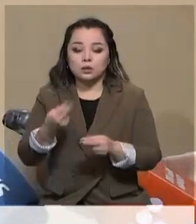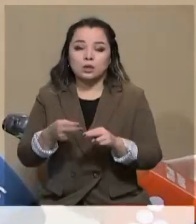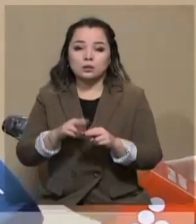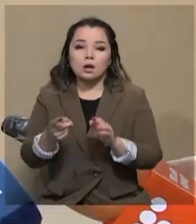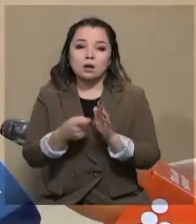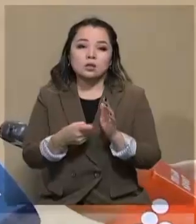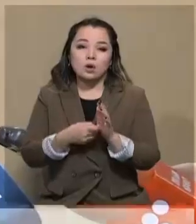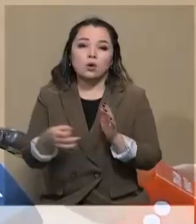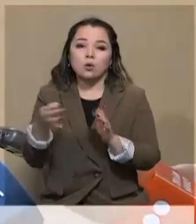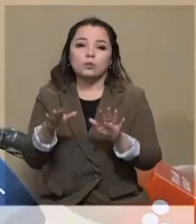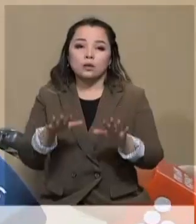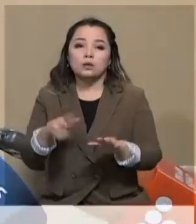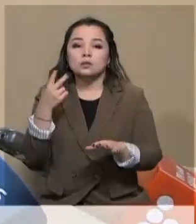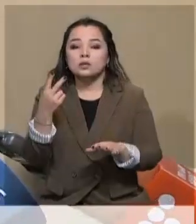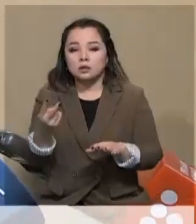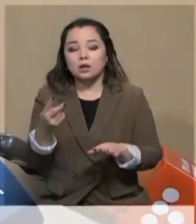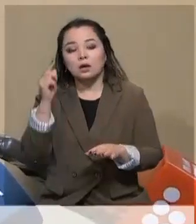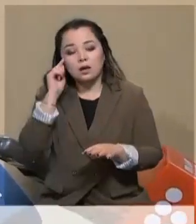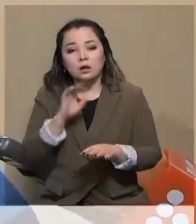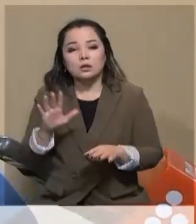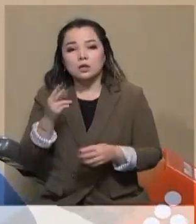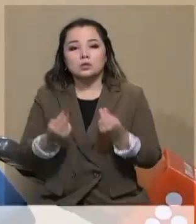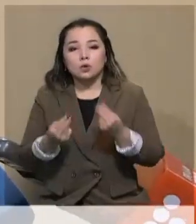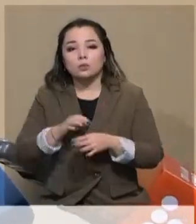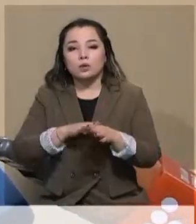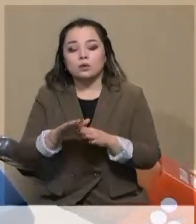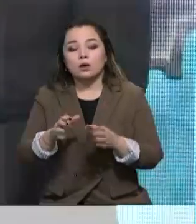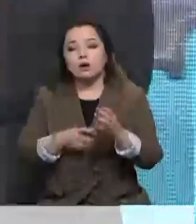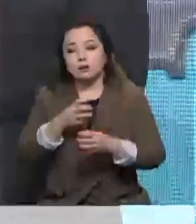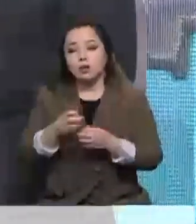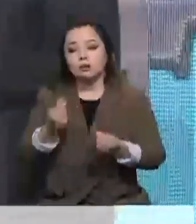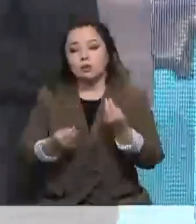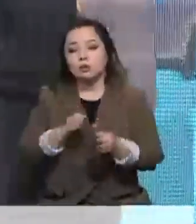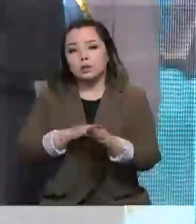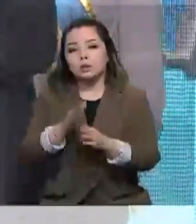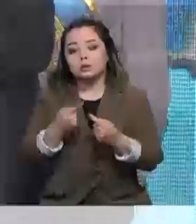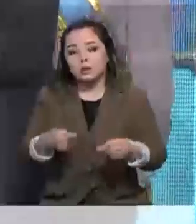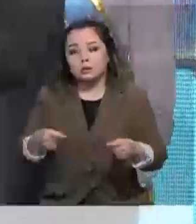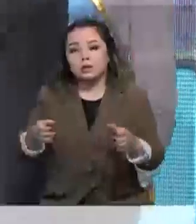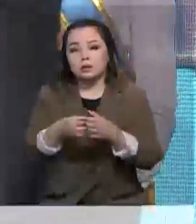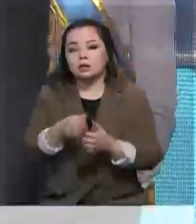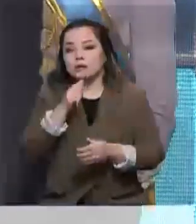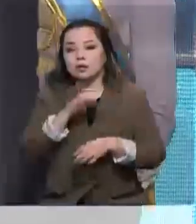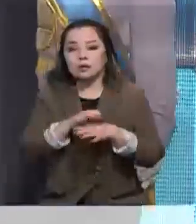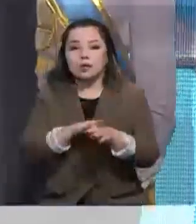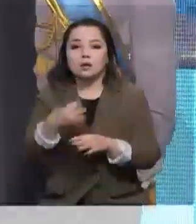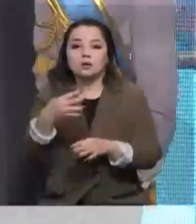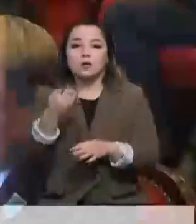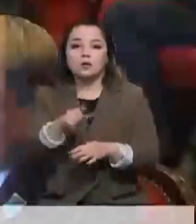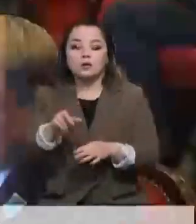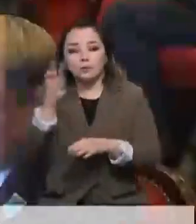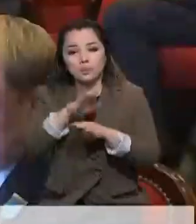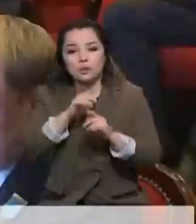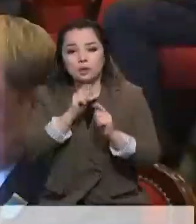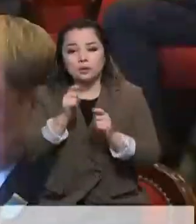кейін Қарағанды облысында 2 Азия чемпионатын, 1 әлем кубогын өткіздім. Бұл күні түрлі салада ел дамуына үлес қосқан 44 адам